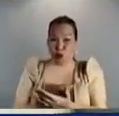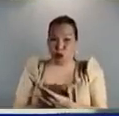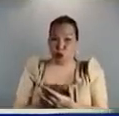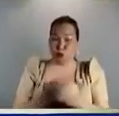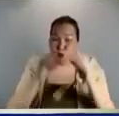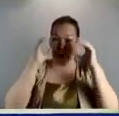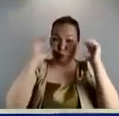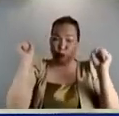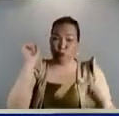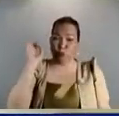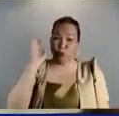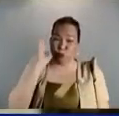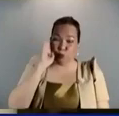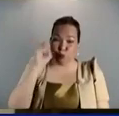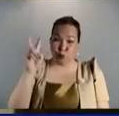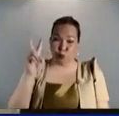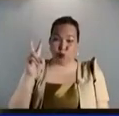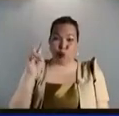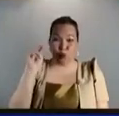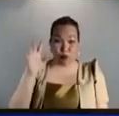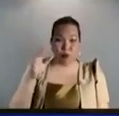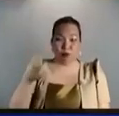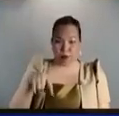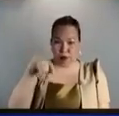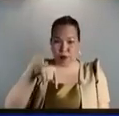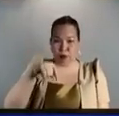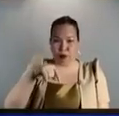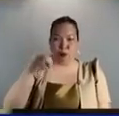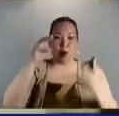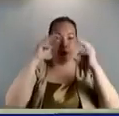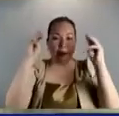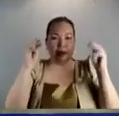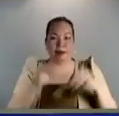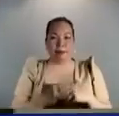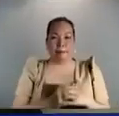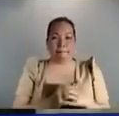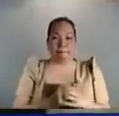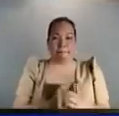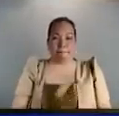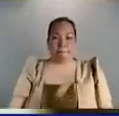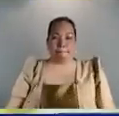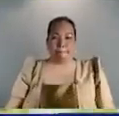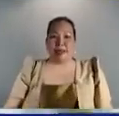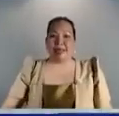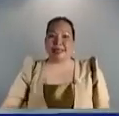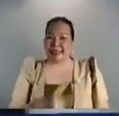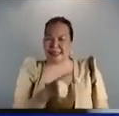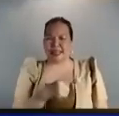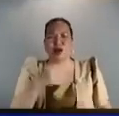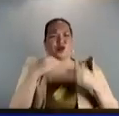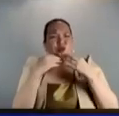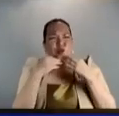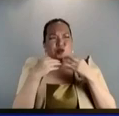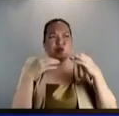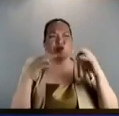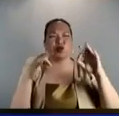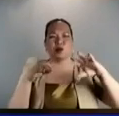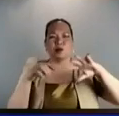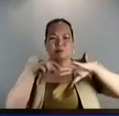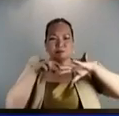President-elect Bongbong Marcos dito mismo sa Palasyo ng Malacanang. Ito nga po yung, ano, yung staircase, no? Na laging sinasabing